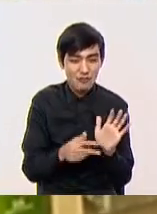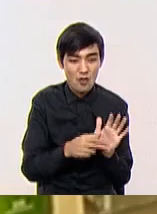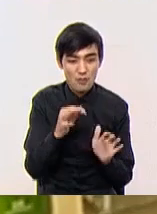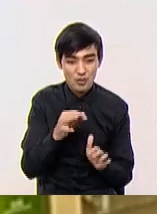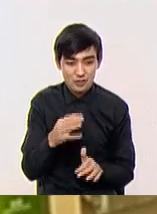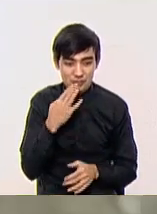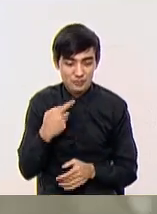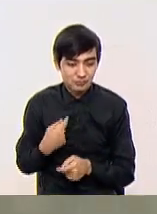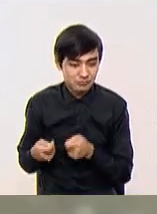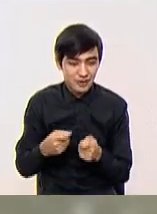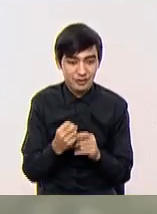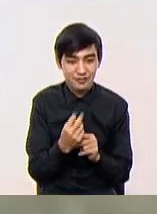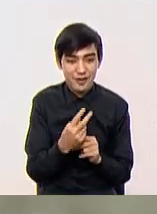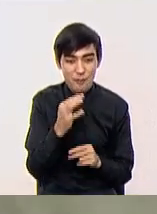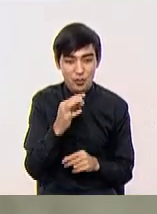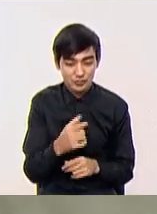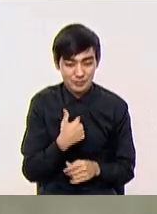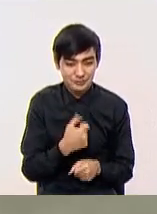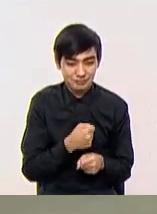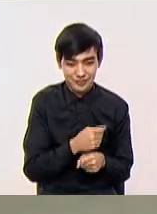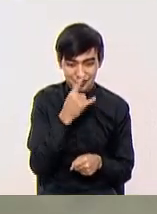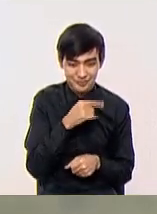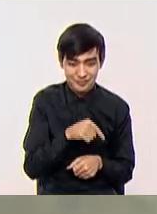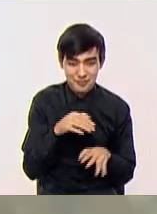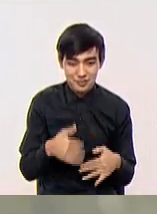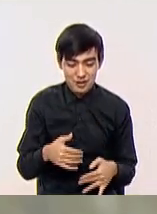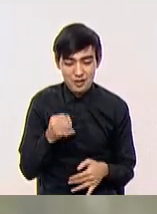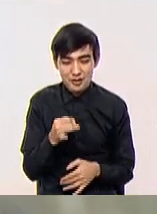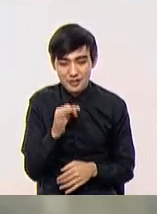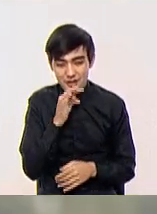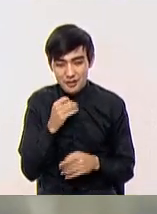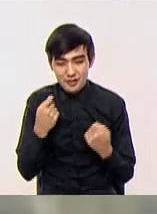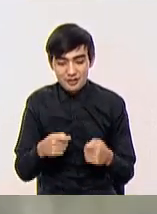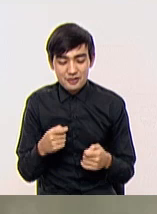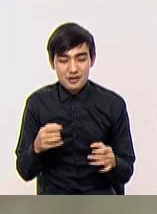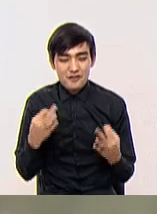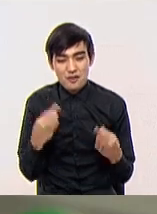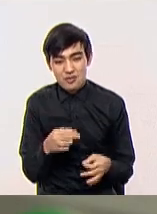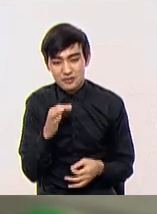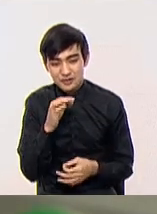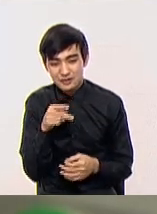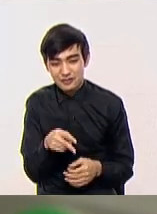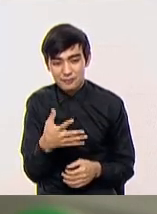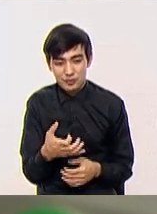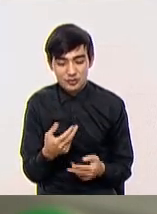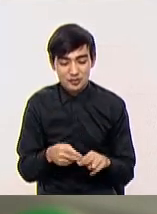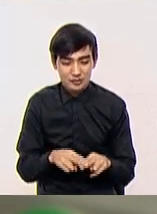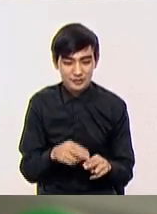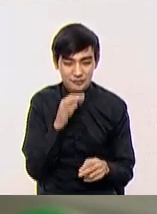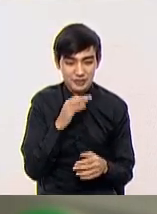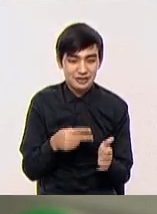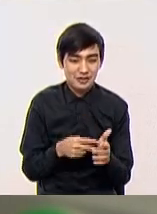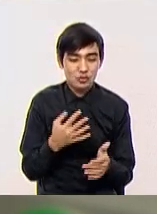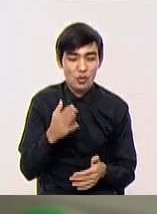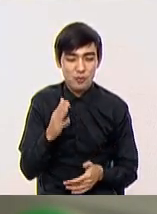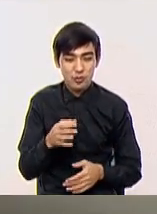88% шетелден келеді, тек 12% өнім өзімізде өндіріледі. Енді бағасы еркін айналымға жіберілуі мүмкін 2,5 мың препараттың құны қалай болатынын